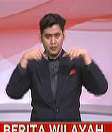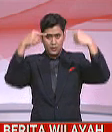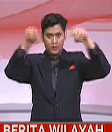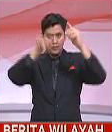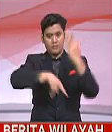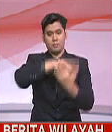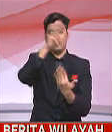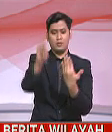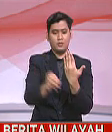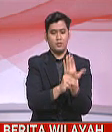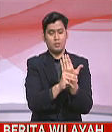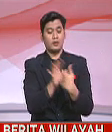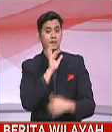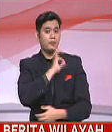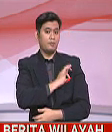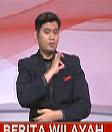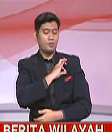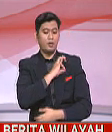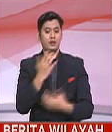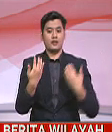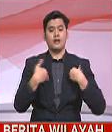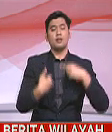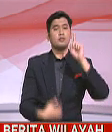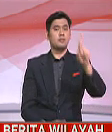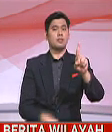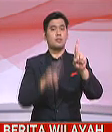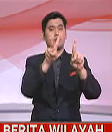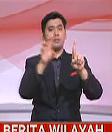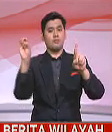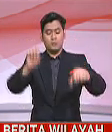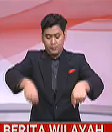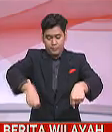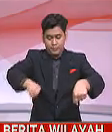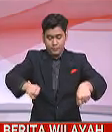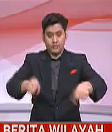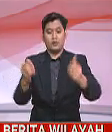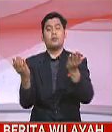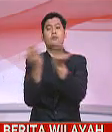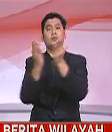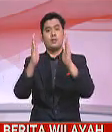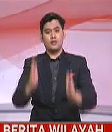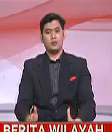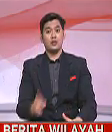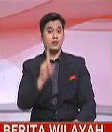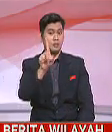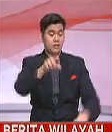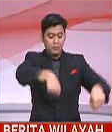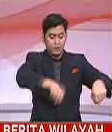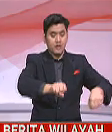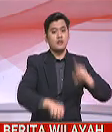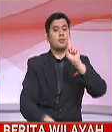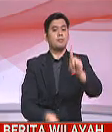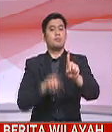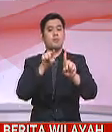tersebut. Ianya dimanfaatkan kira-kira 120 buah motosikal pelajar dengan setiap sebuah menerima 1.5 liter